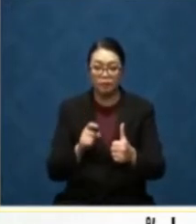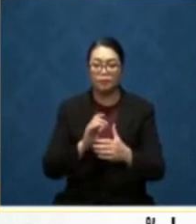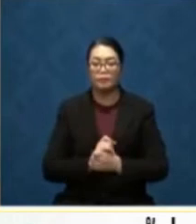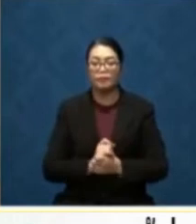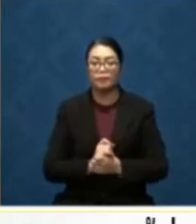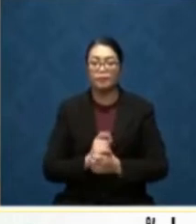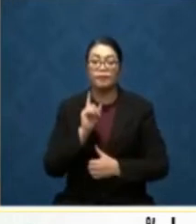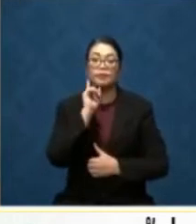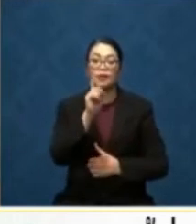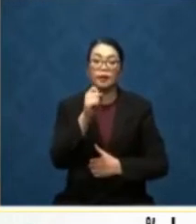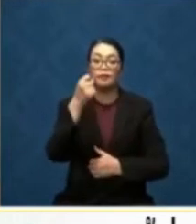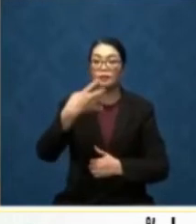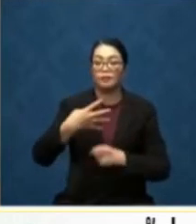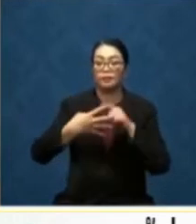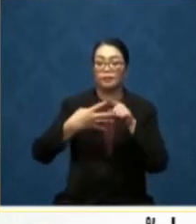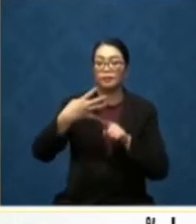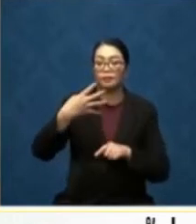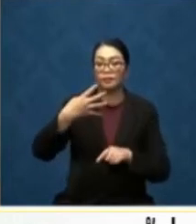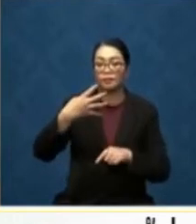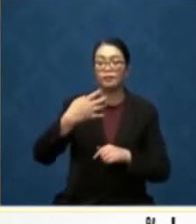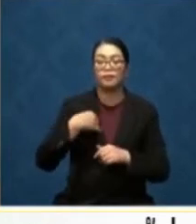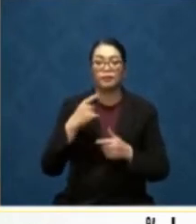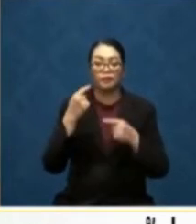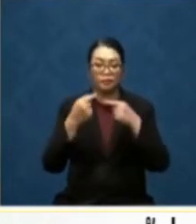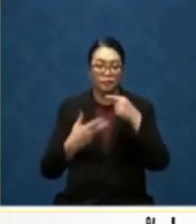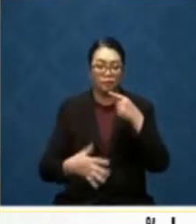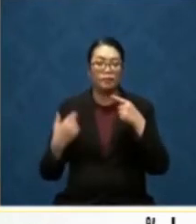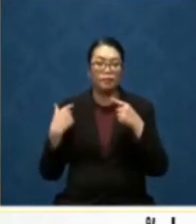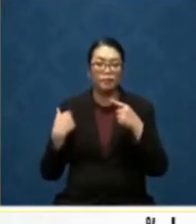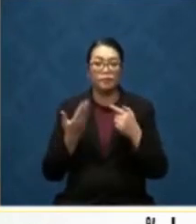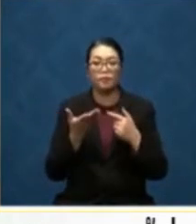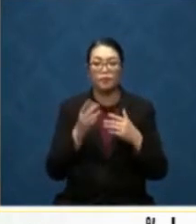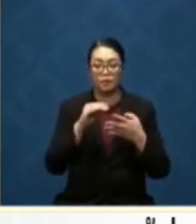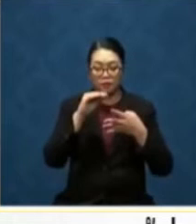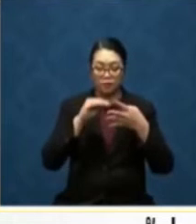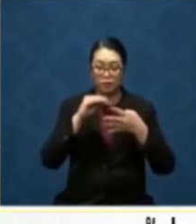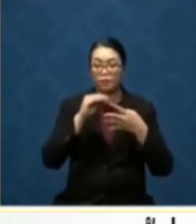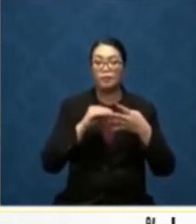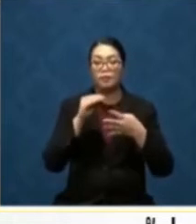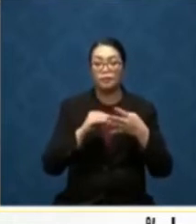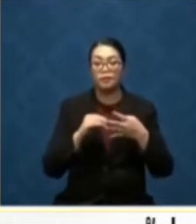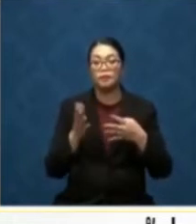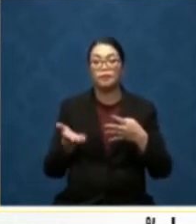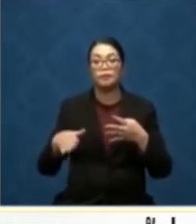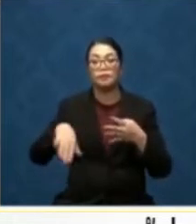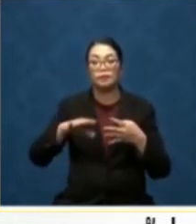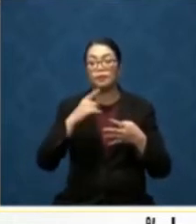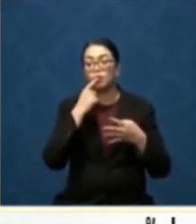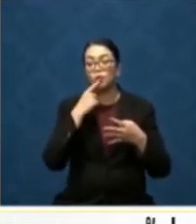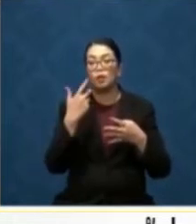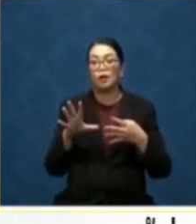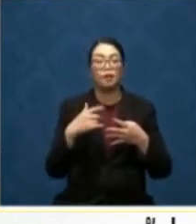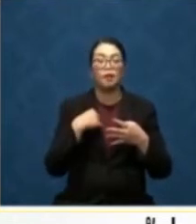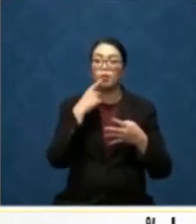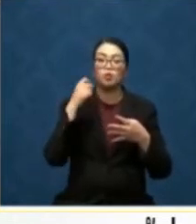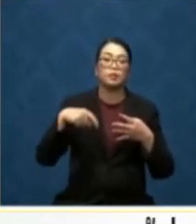วันนี้ผมจะขอนำเรีนนำถามอยประมาณ 4 ประเด็นได้กันซึงอจะมหายปการนะครับก็อาจจะขอข้ามบปการทเพอนสมาชิหลาย